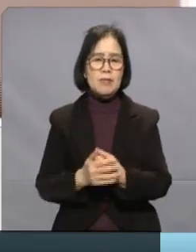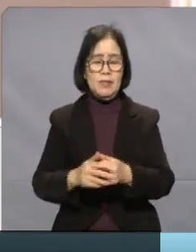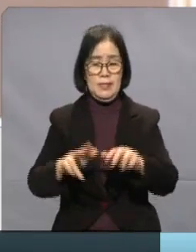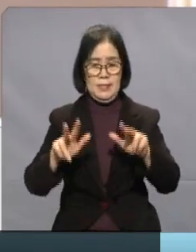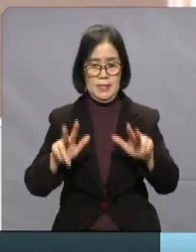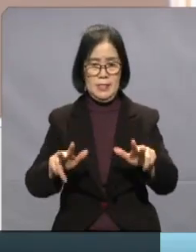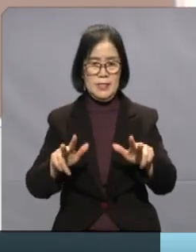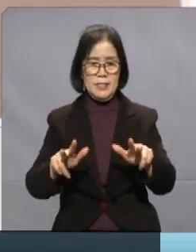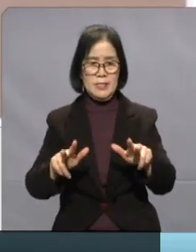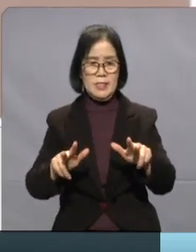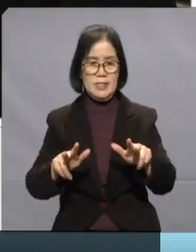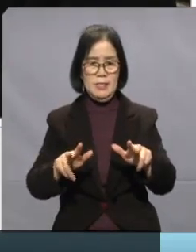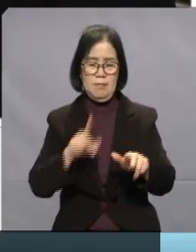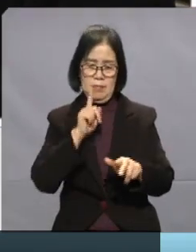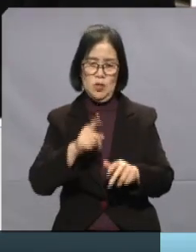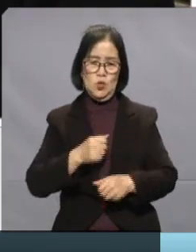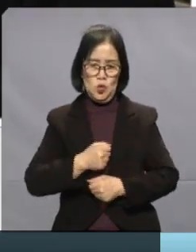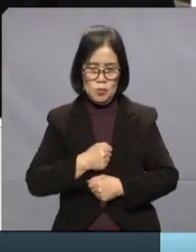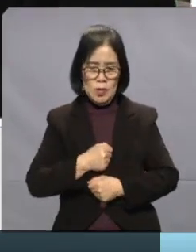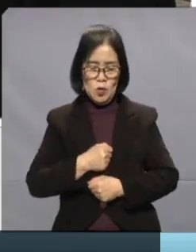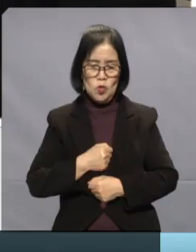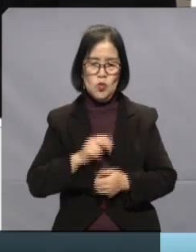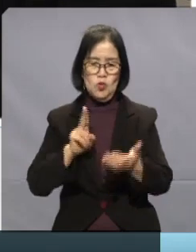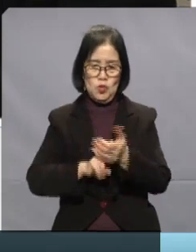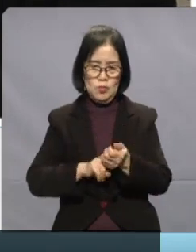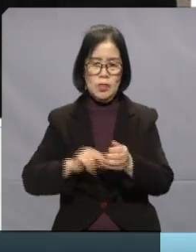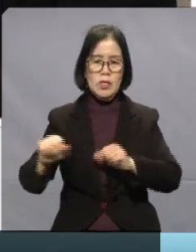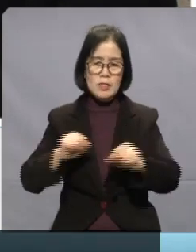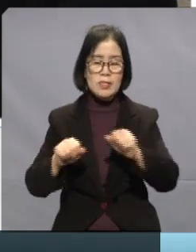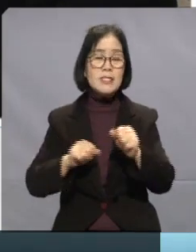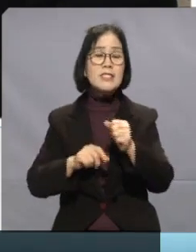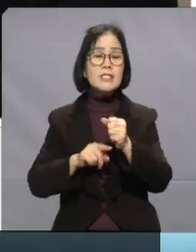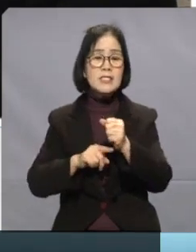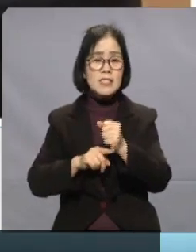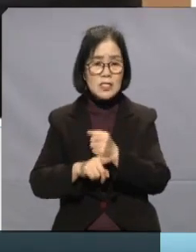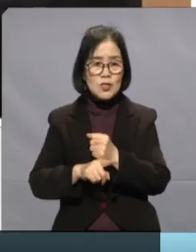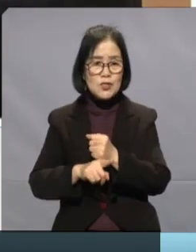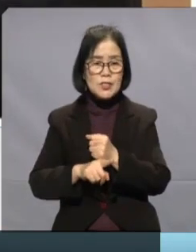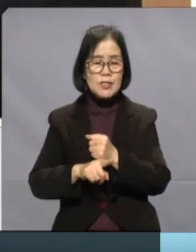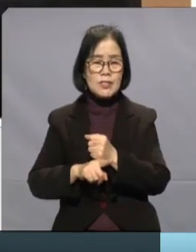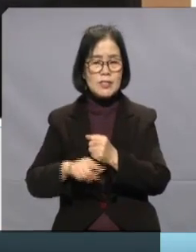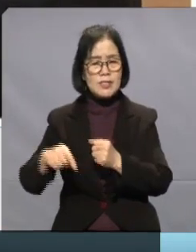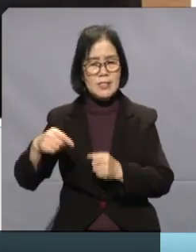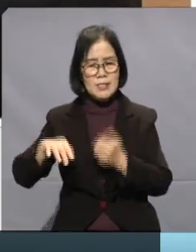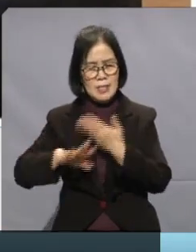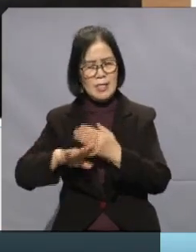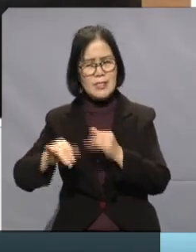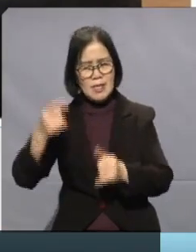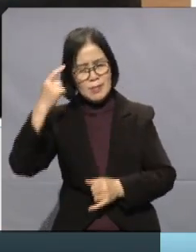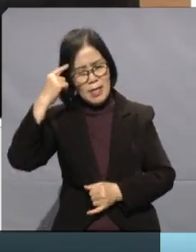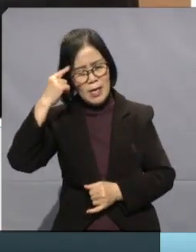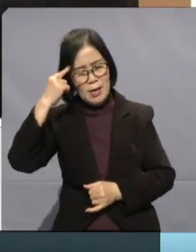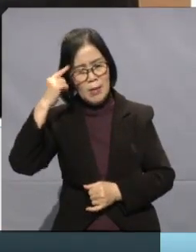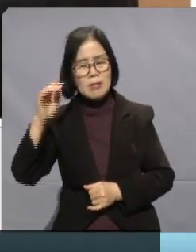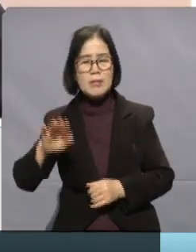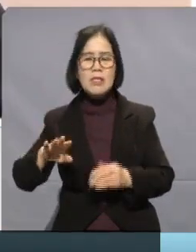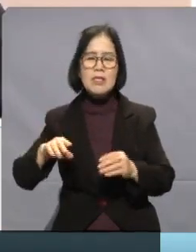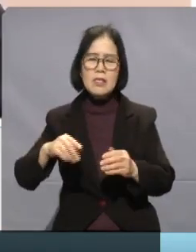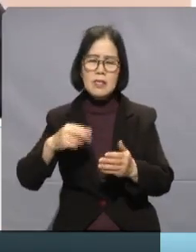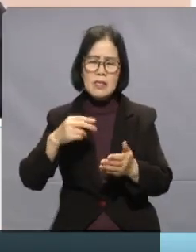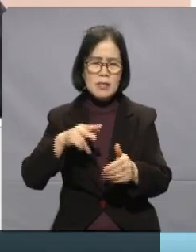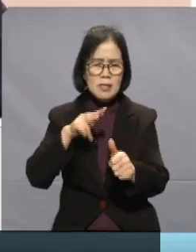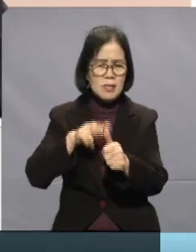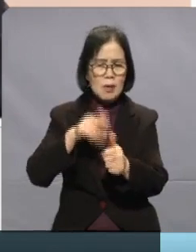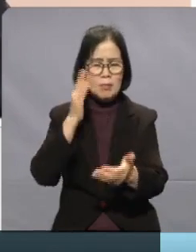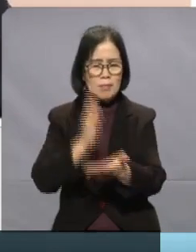지금 말을 아끼고 자명하고 있는 것은 타이에 의한 것이고 결국은 퇴로를 어떻게 찾을지에